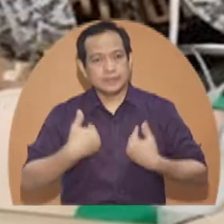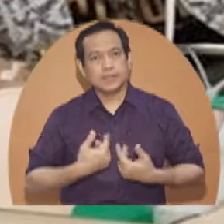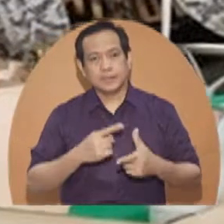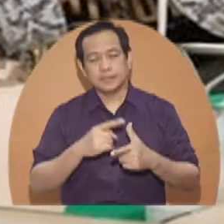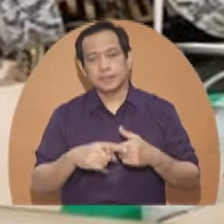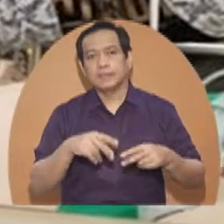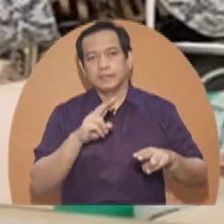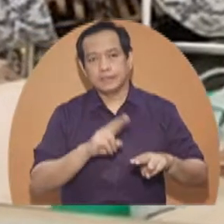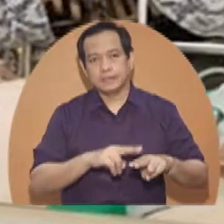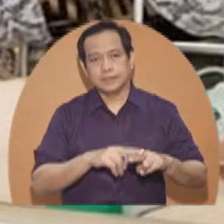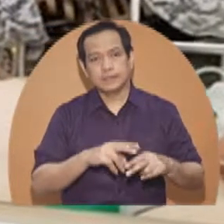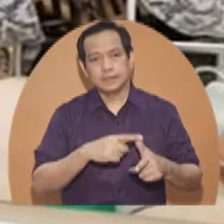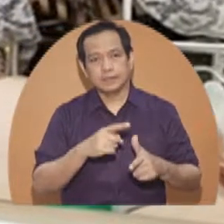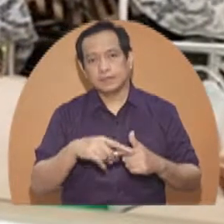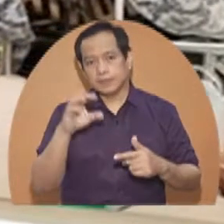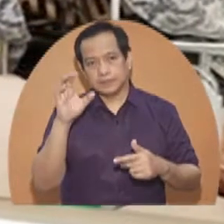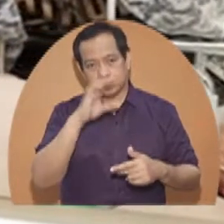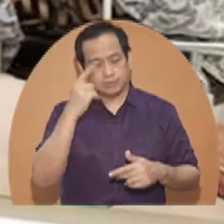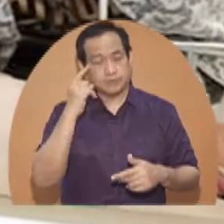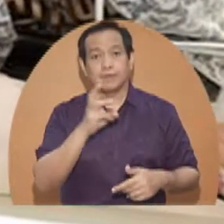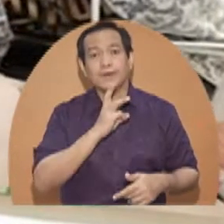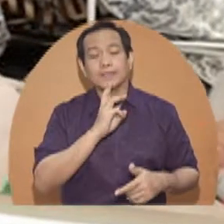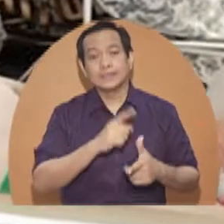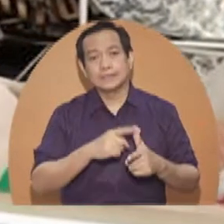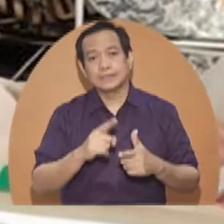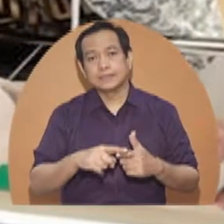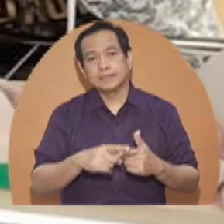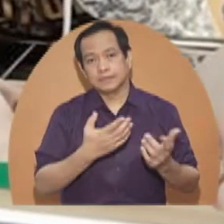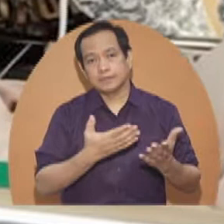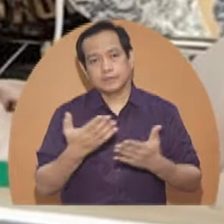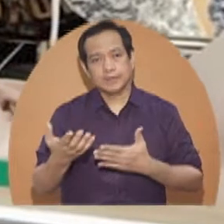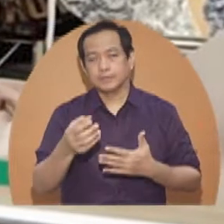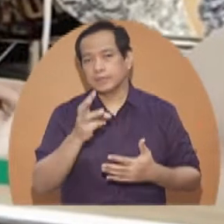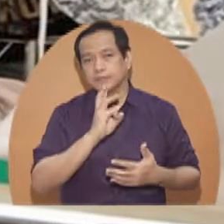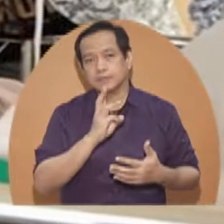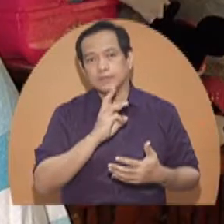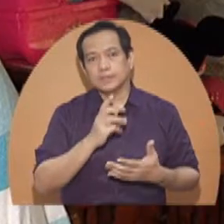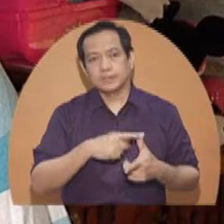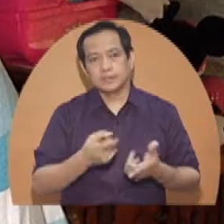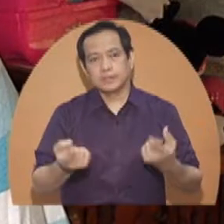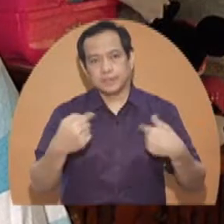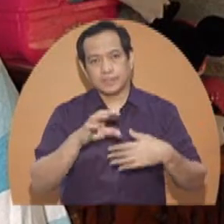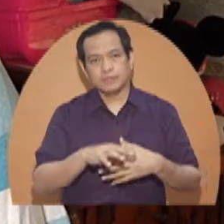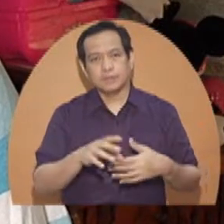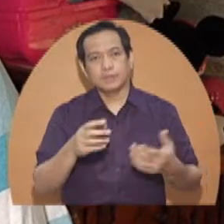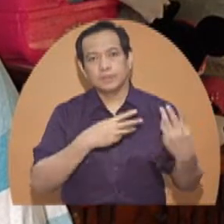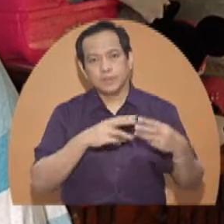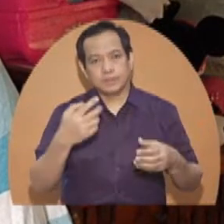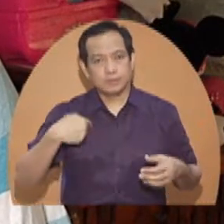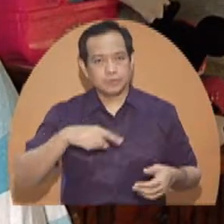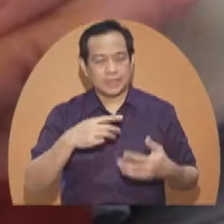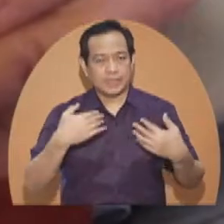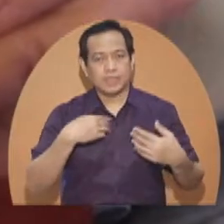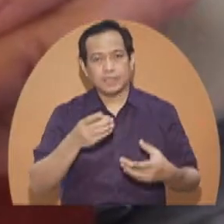napapagod daw siya. So, umupo sa isang tabi. Inarap niya tubig. De, binili naman ng tubig, ganyan. Nagkasama ko siya dito habang